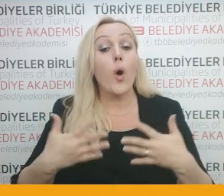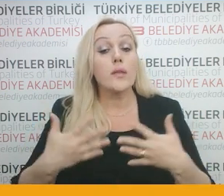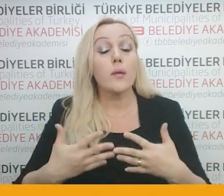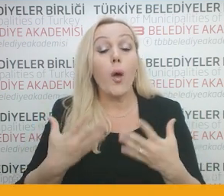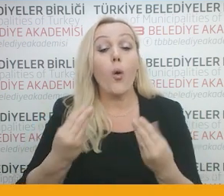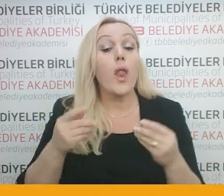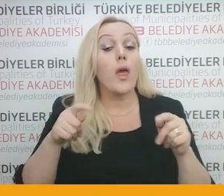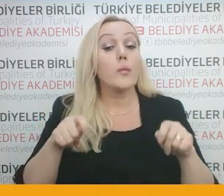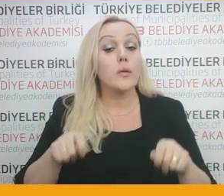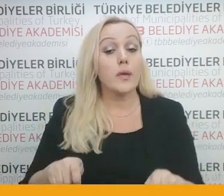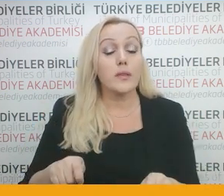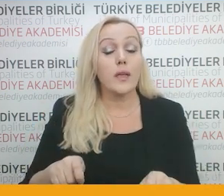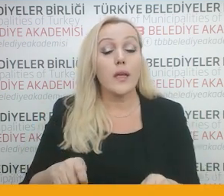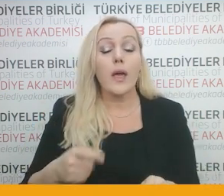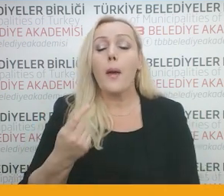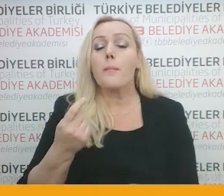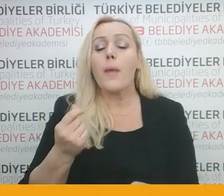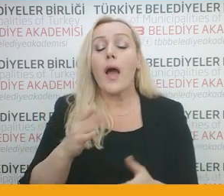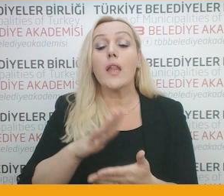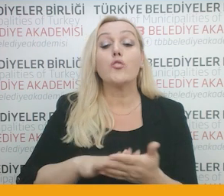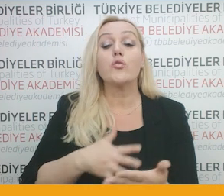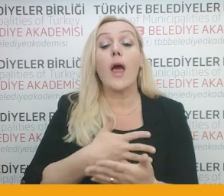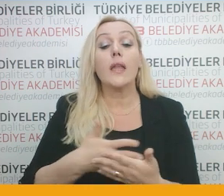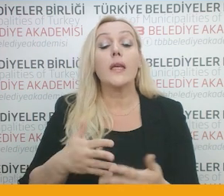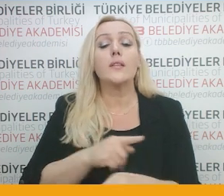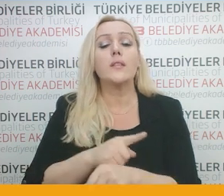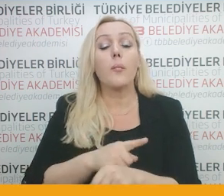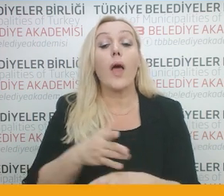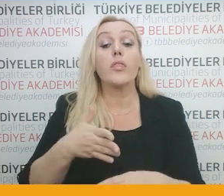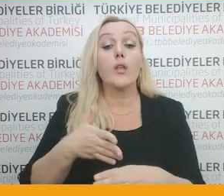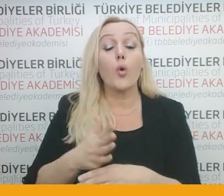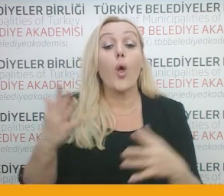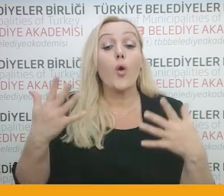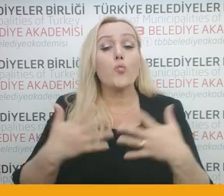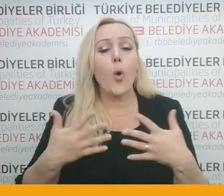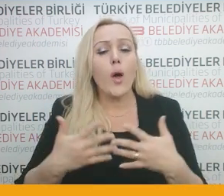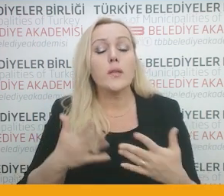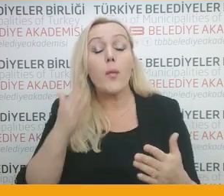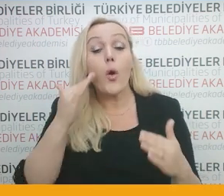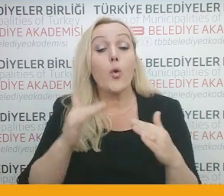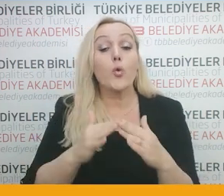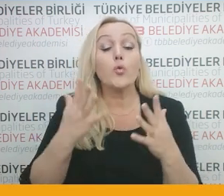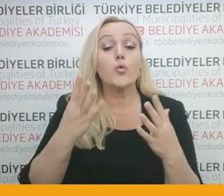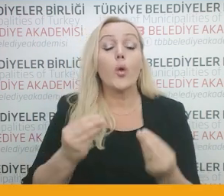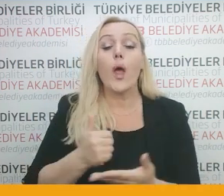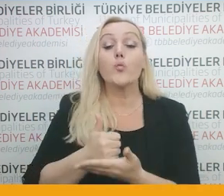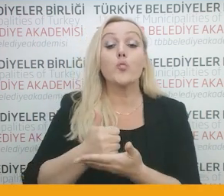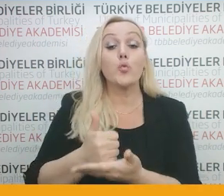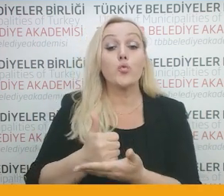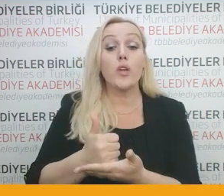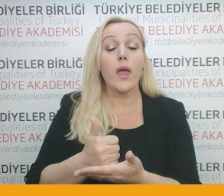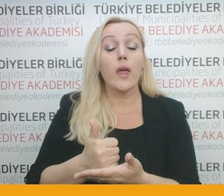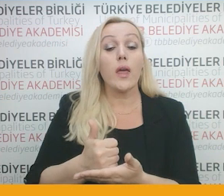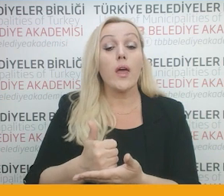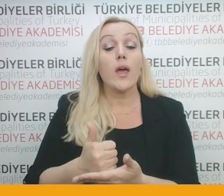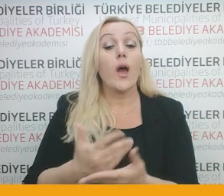muhasebeleştirilmesi. Mali tabloların zamanında doğru muhasebenin temel kavramları ve genel kabul görmüş bütçe ve muhasebe ilkeleri